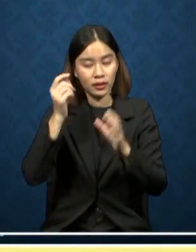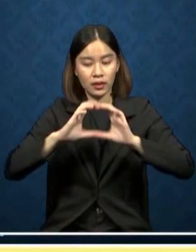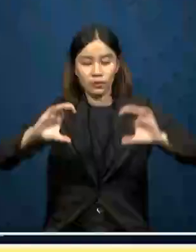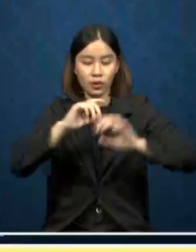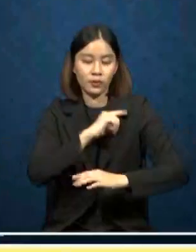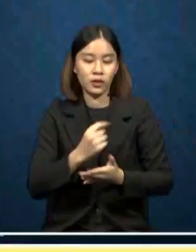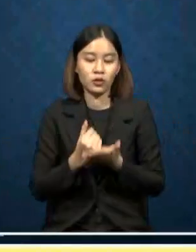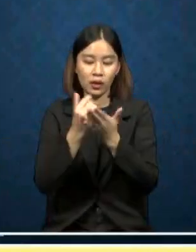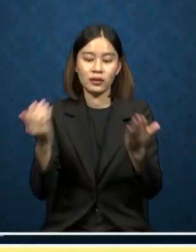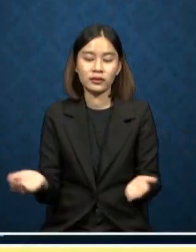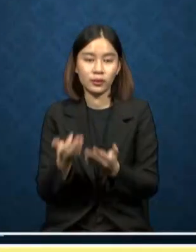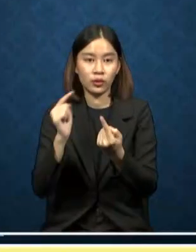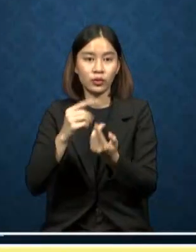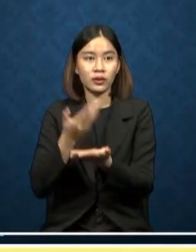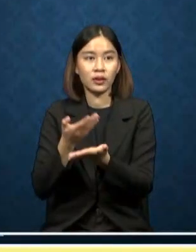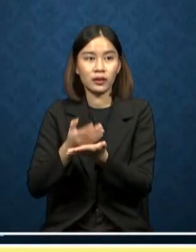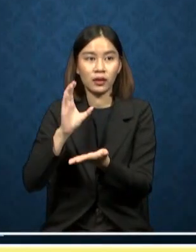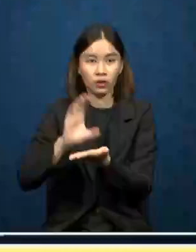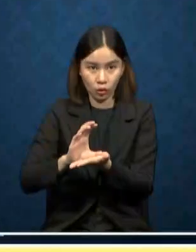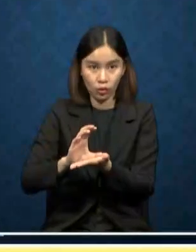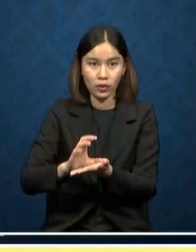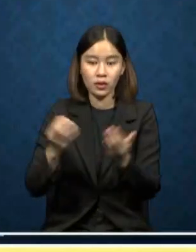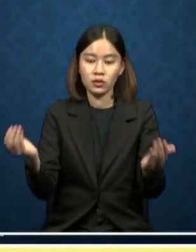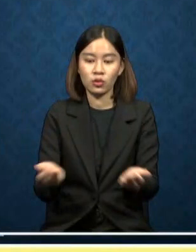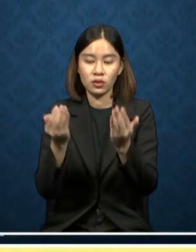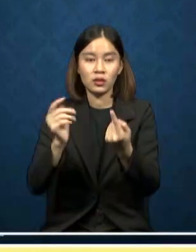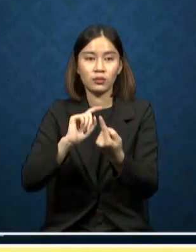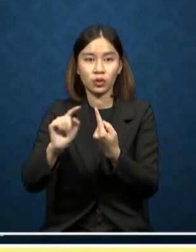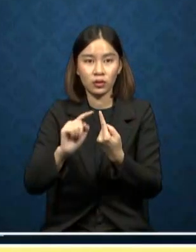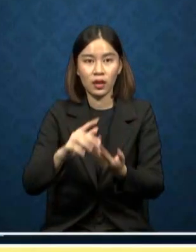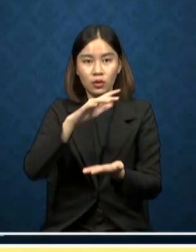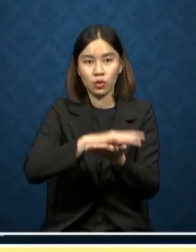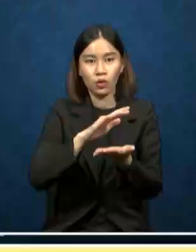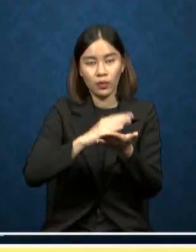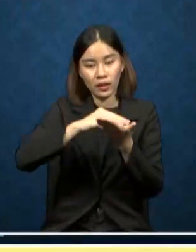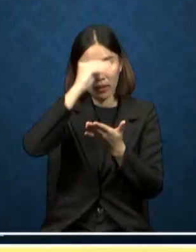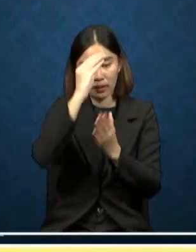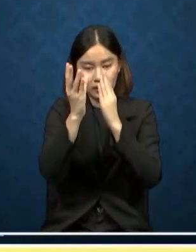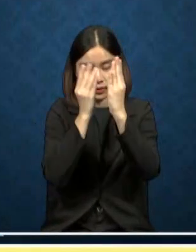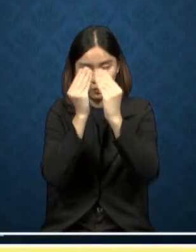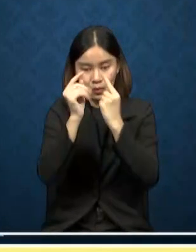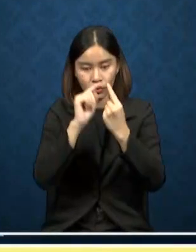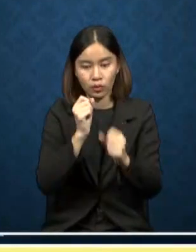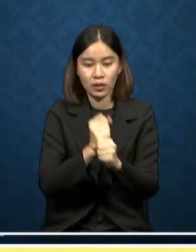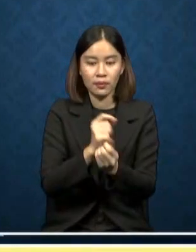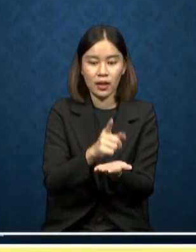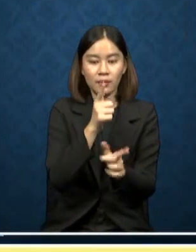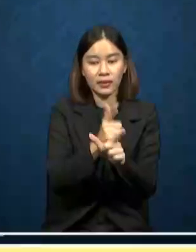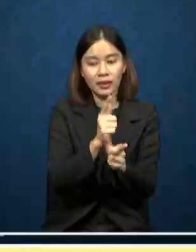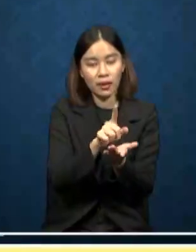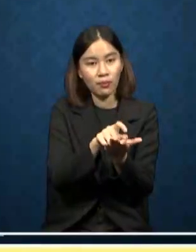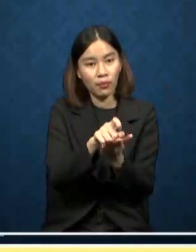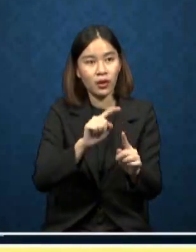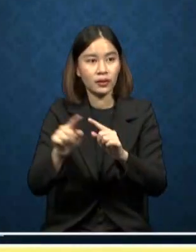ควรให้การสนับสนุนด้านงบประมาณและส่งเสริมสนับสนุนโรงเรียนเป็นแหล่งเรียนรู้ในการปลูกหม่อนเลี้ยงไหมครบวง